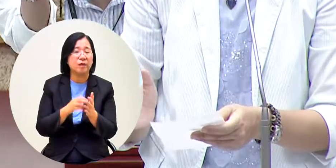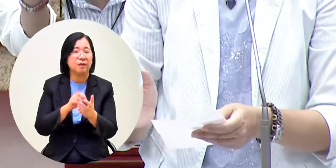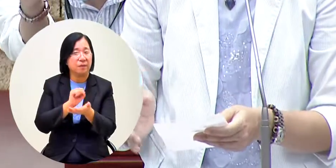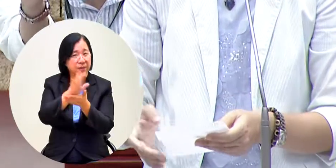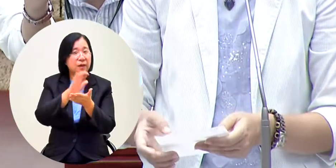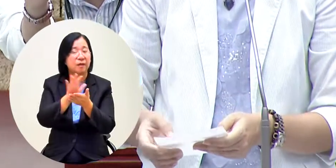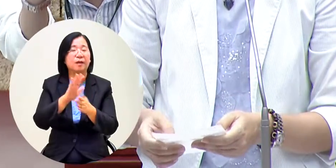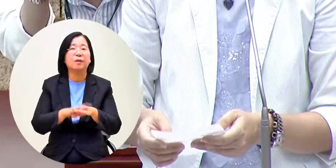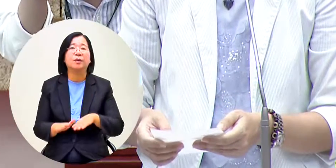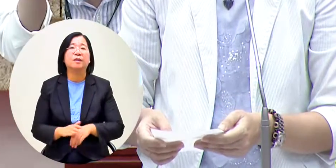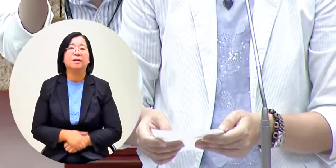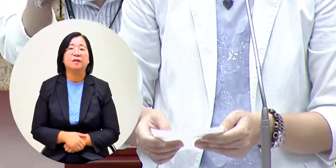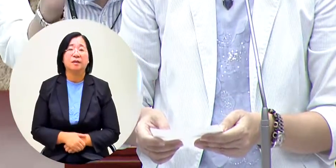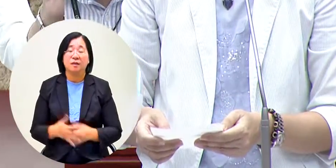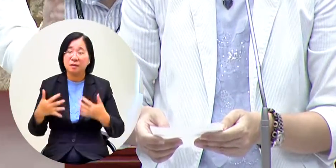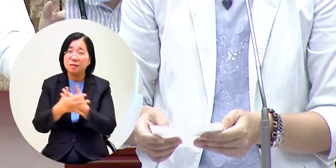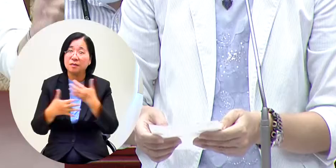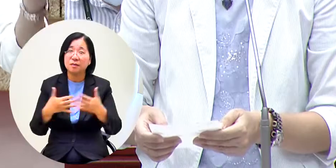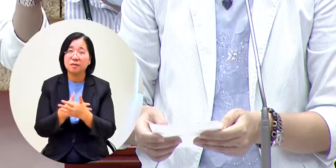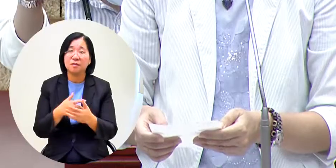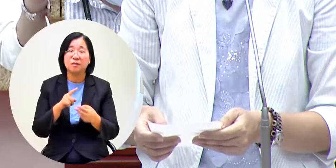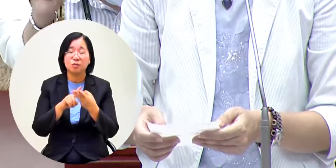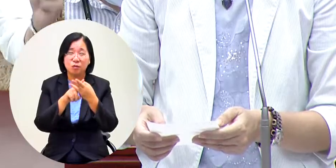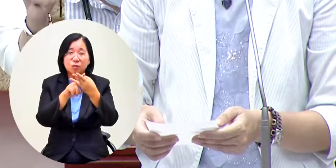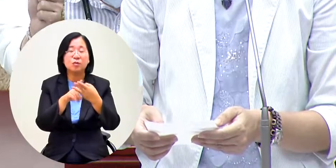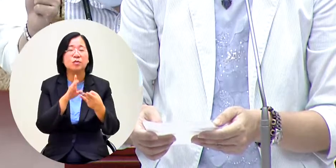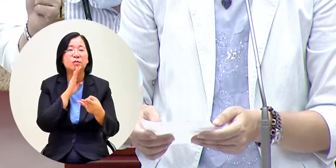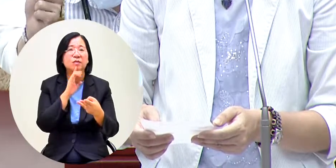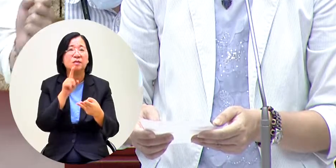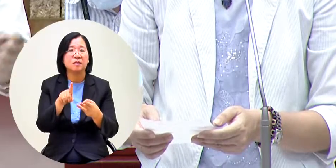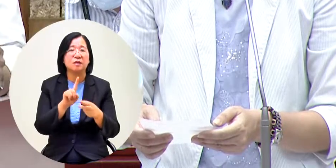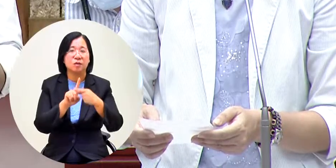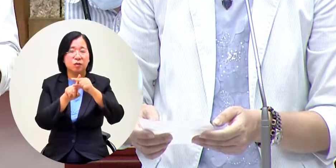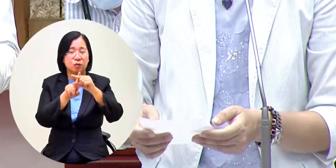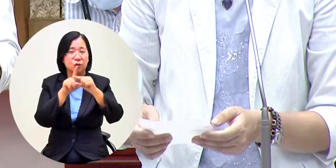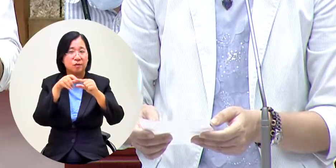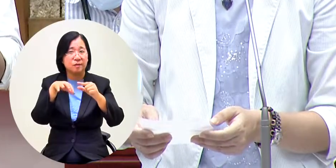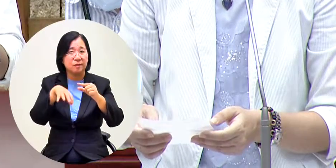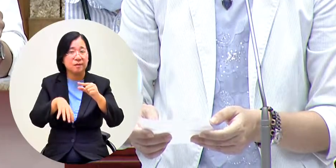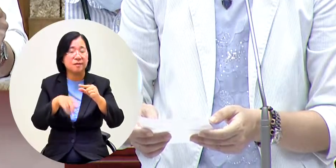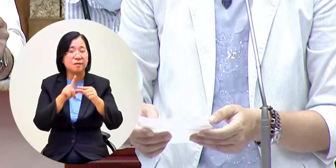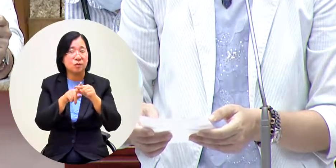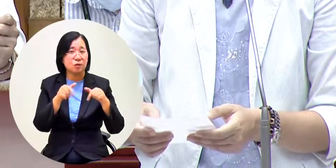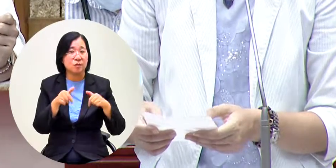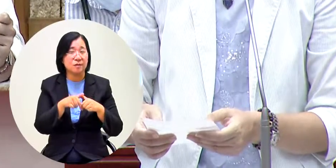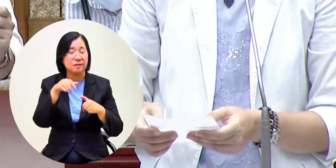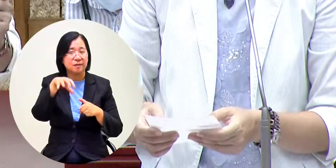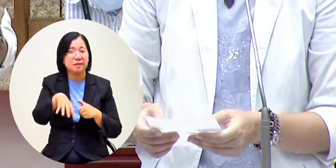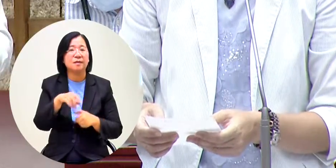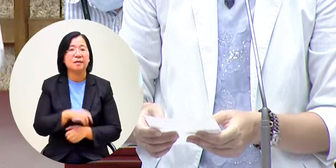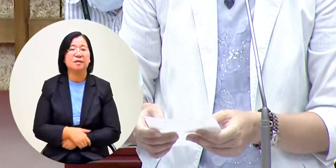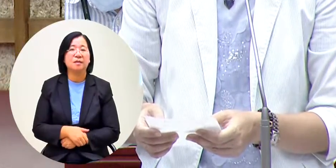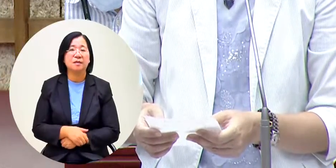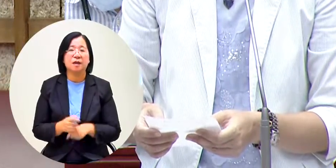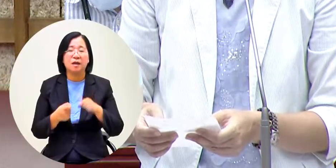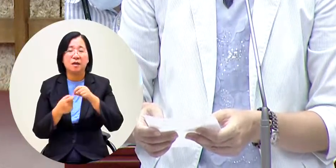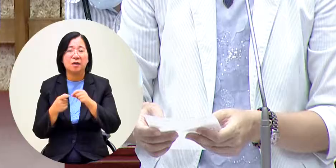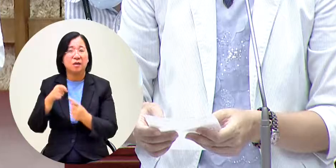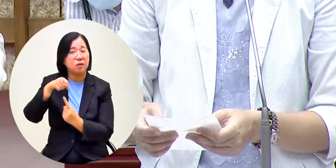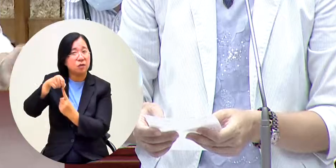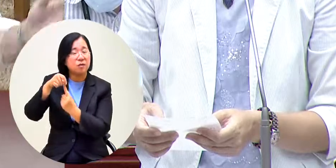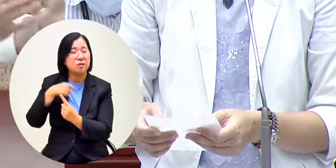是说，因为交通的主要场站应该是一个中心点的概念，公车是一种路线接驳式，不要变成是公